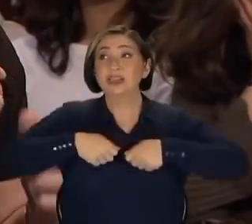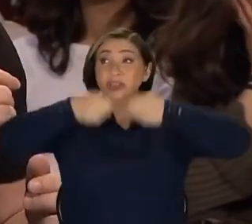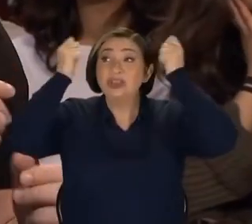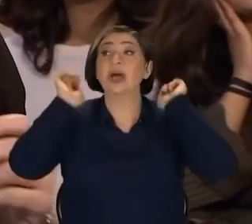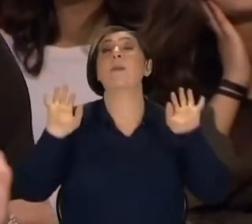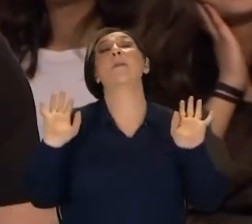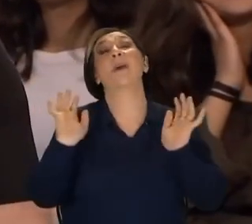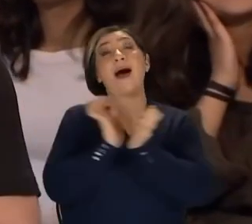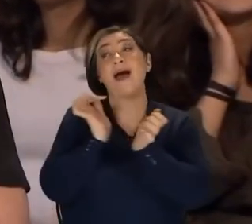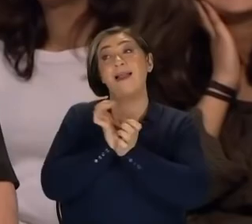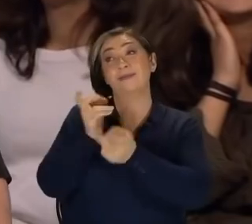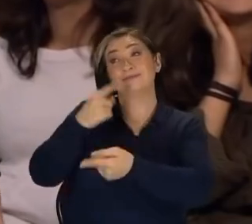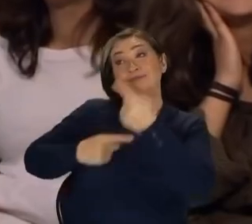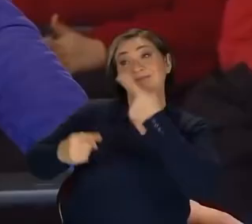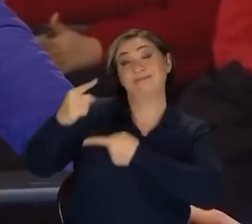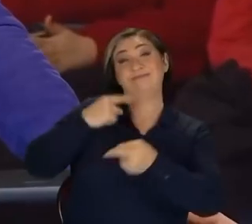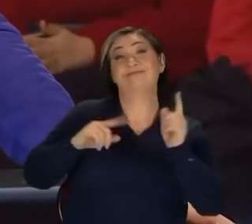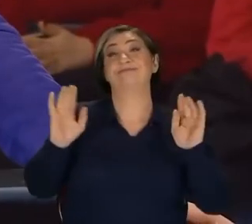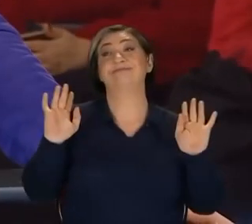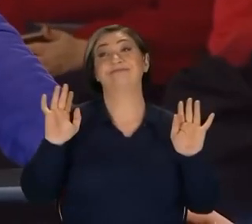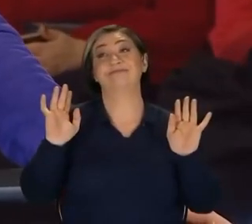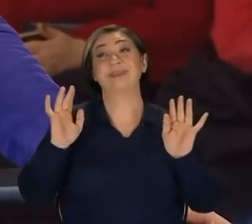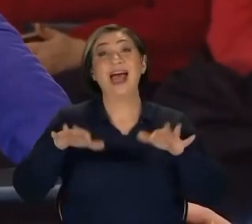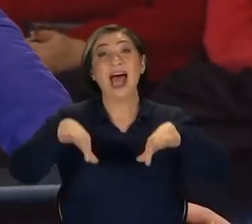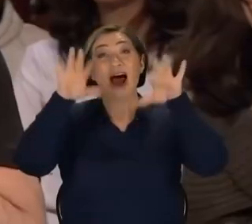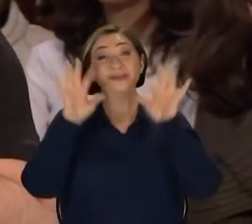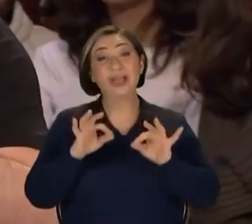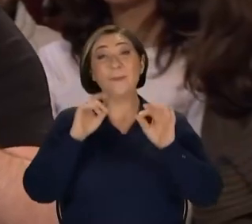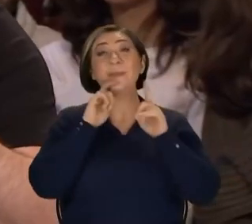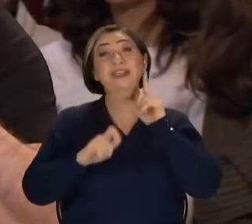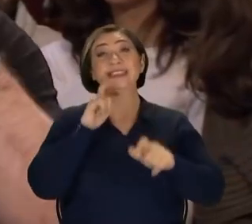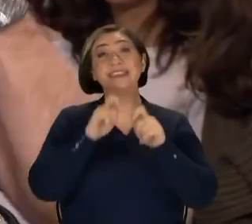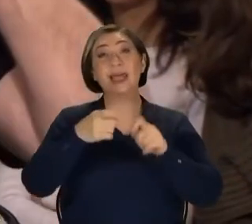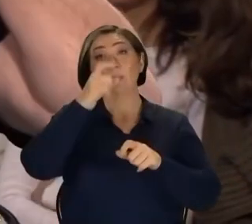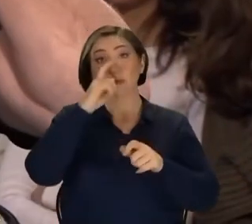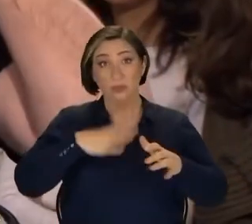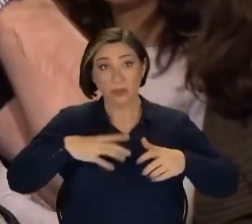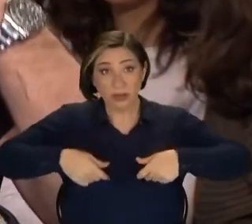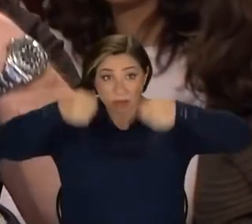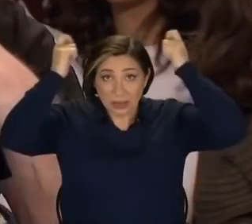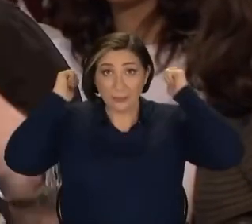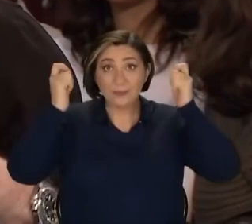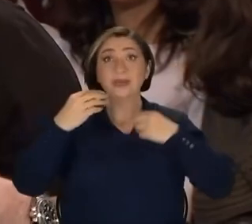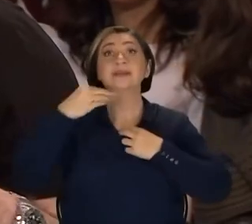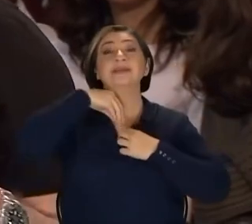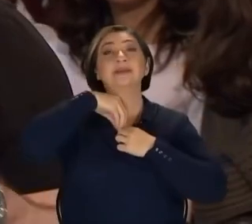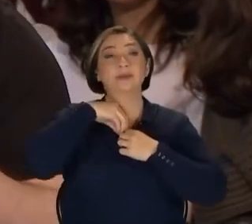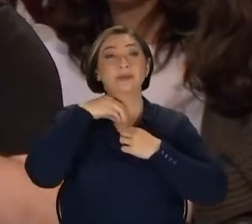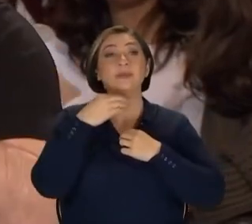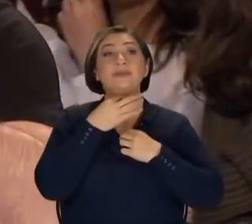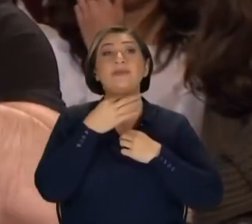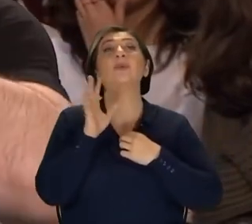Çıkaramam aile yadigarı. Biz, tabii biz Avusturya Macaristan İmparatorluğu falan. Çıkarayım istiyorsunuz? İçine sok abi ne